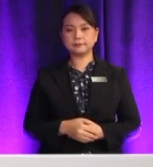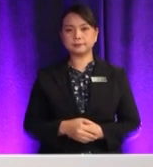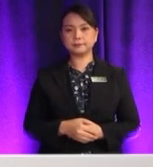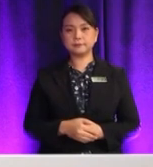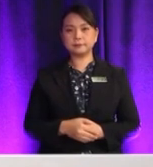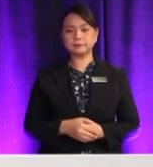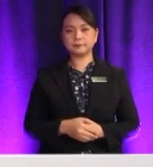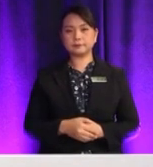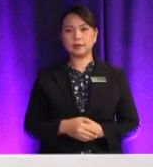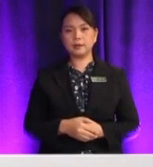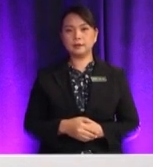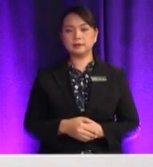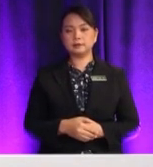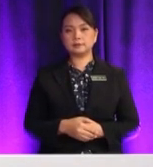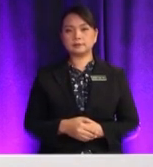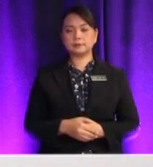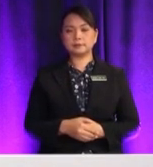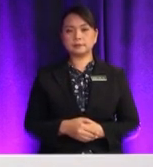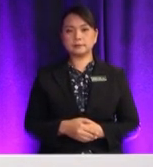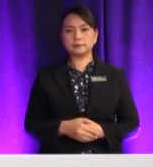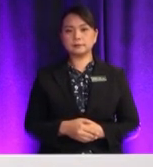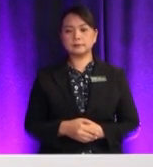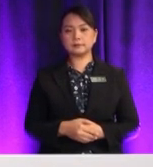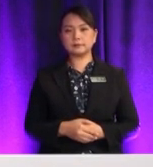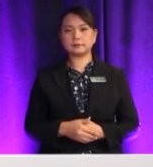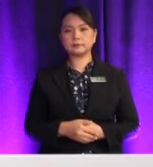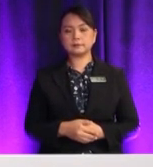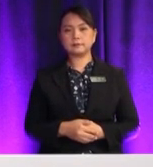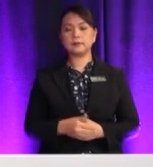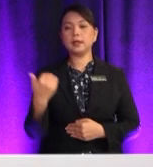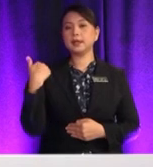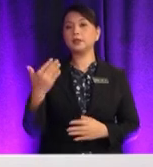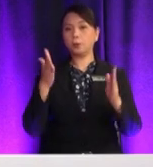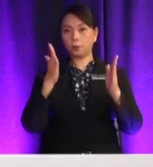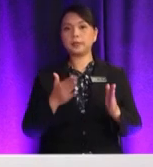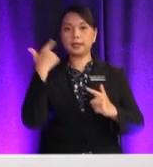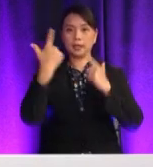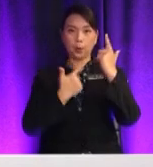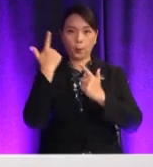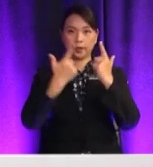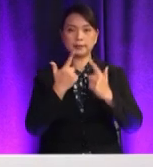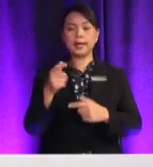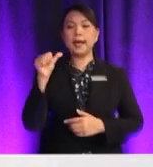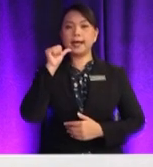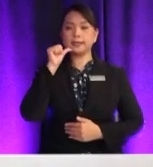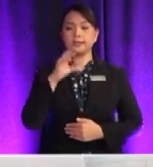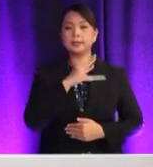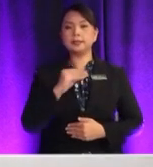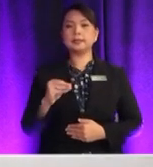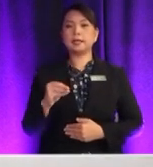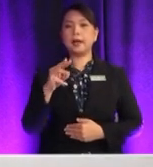betul. Okey. Tarwina. Seterusnya kita ada sebagai pengunjung, Aishi dan